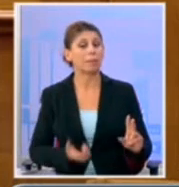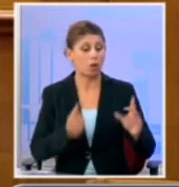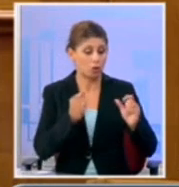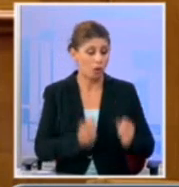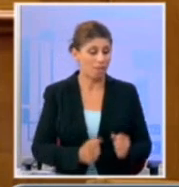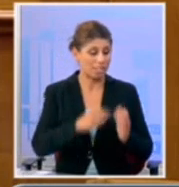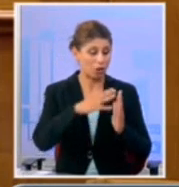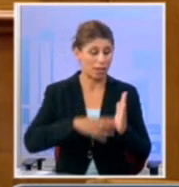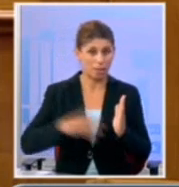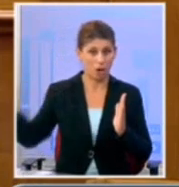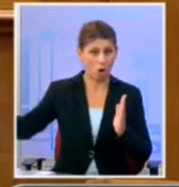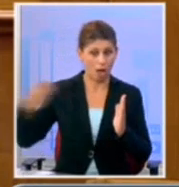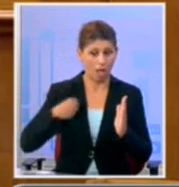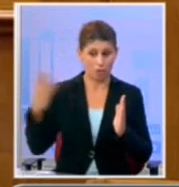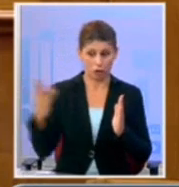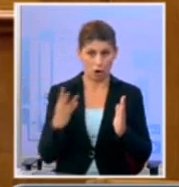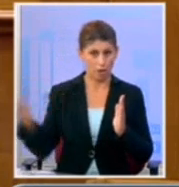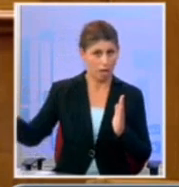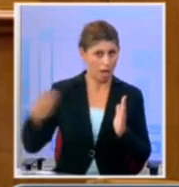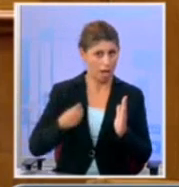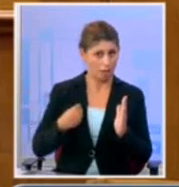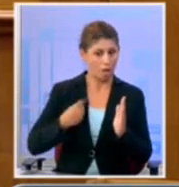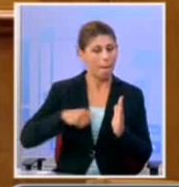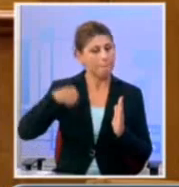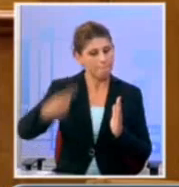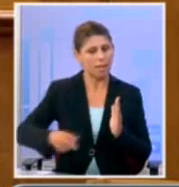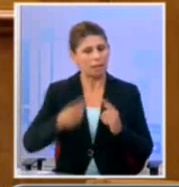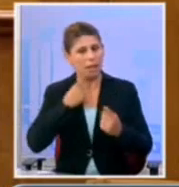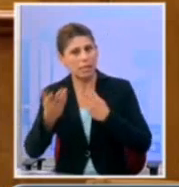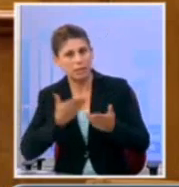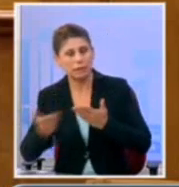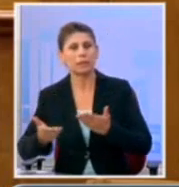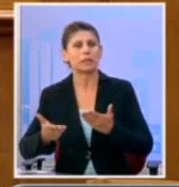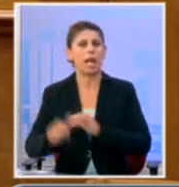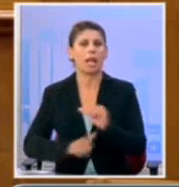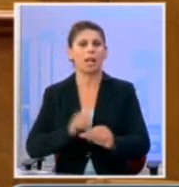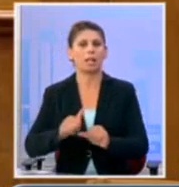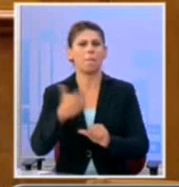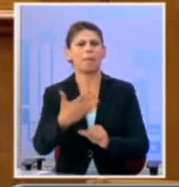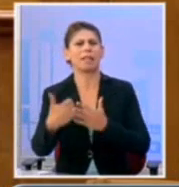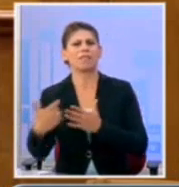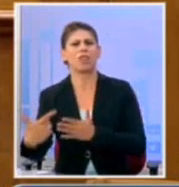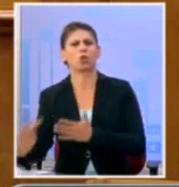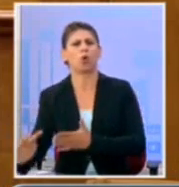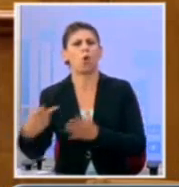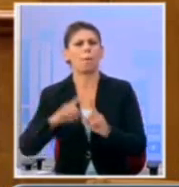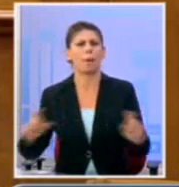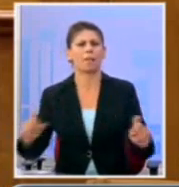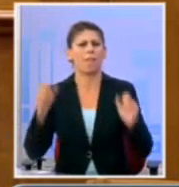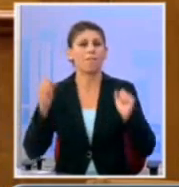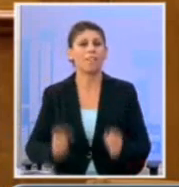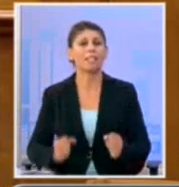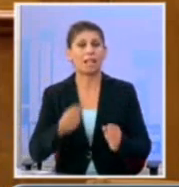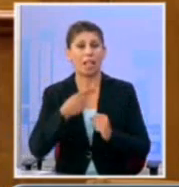βασικό κείμενο που μας δώσανε, τι δεν υπήρχε. Είπα 5, 6, 7, 8 πράγματα πολύ βασικά για